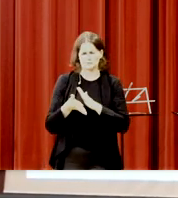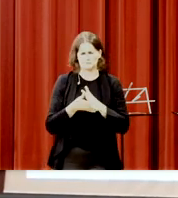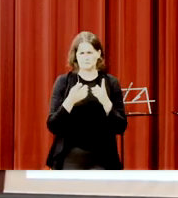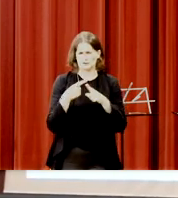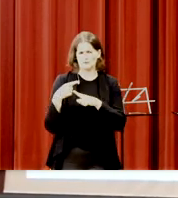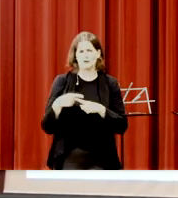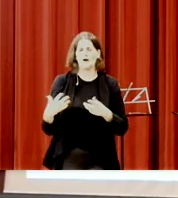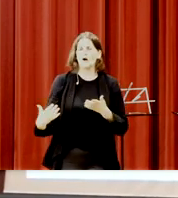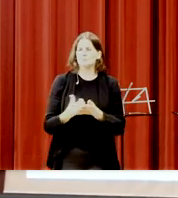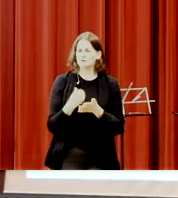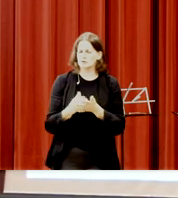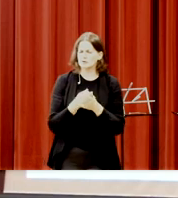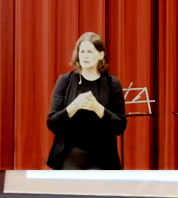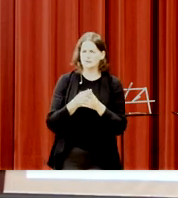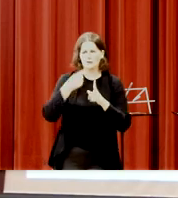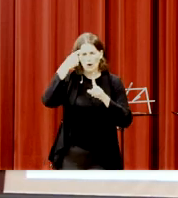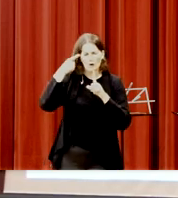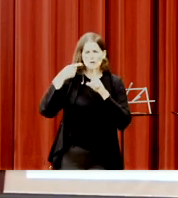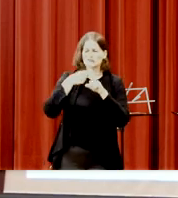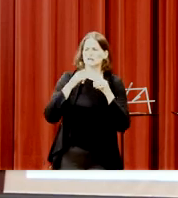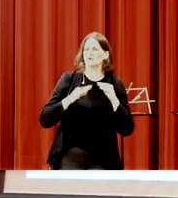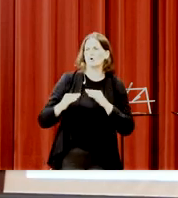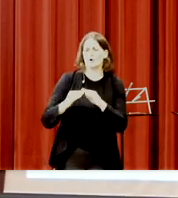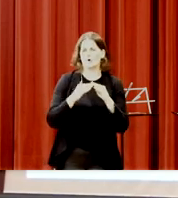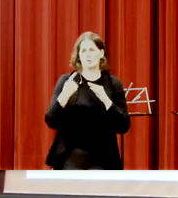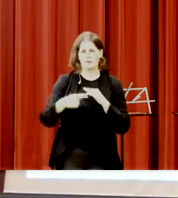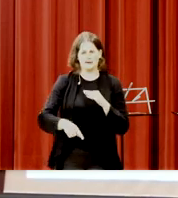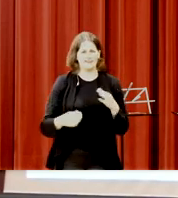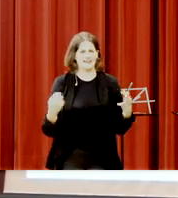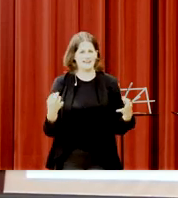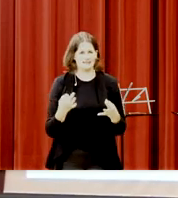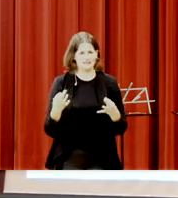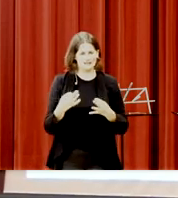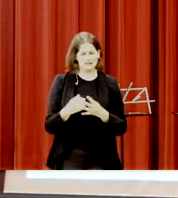que és el que és el nostre principal valor, que són les persones.